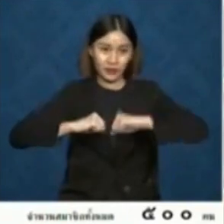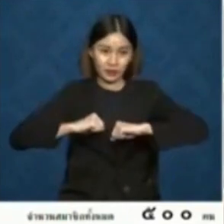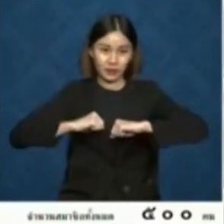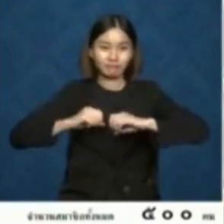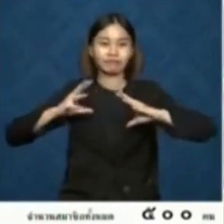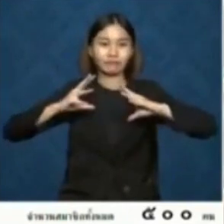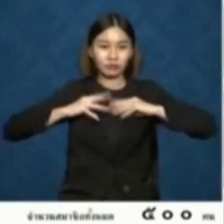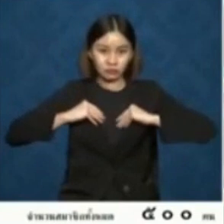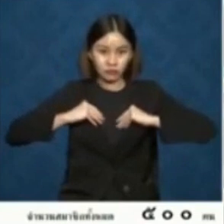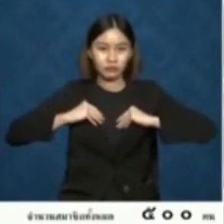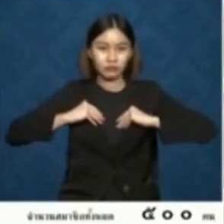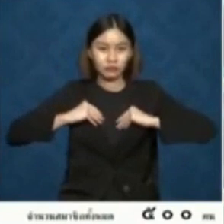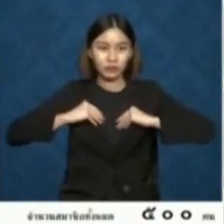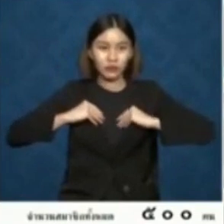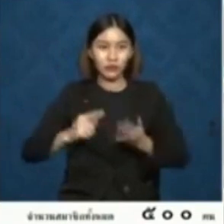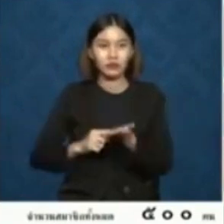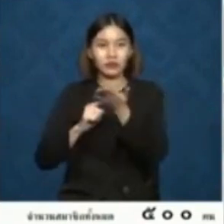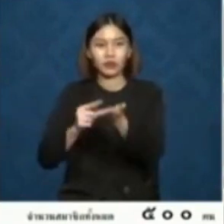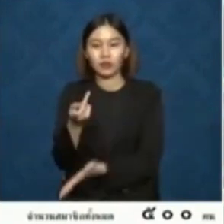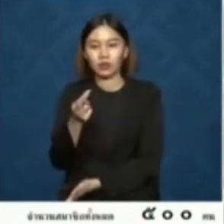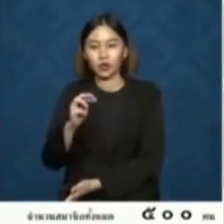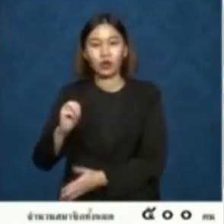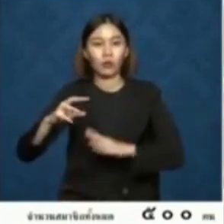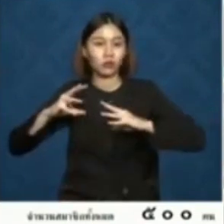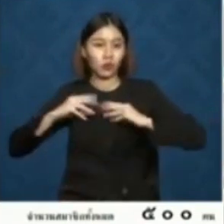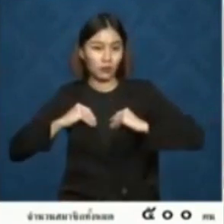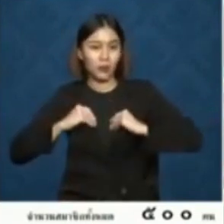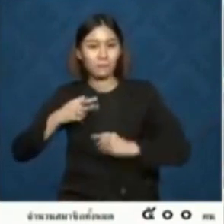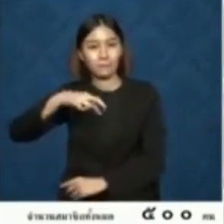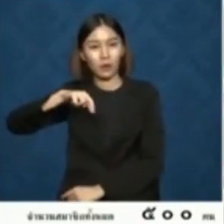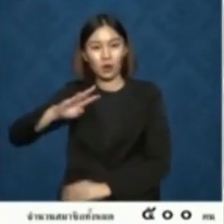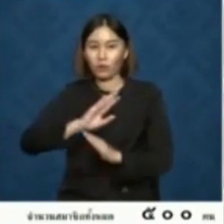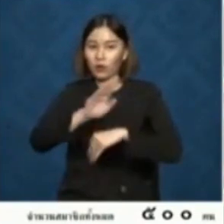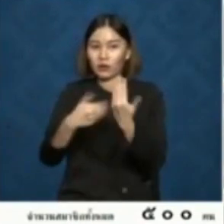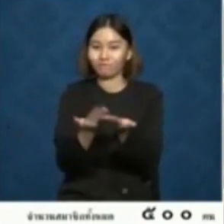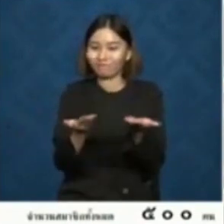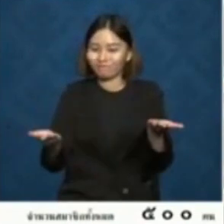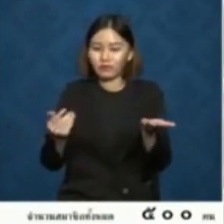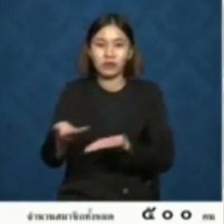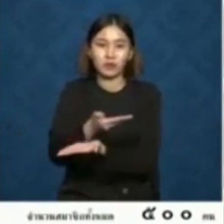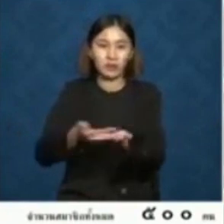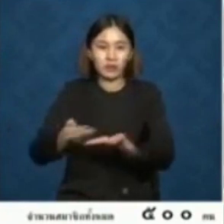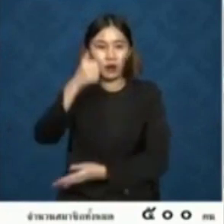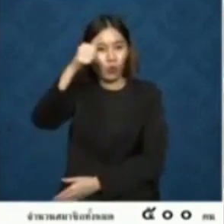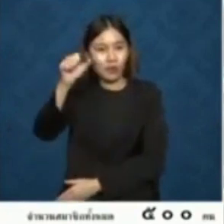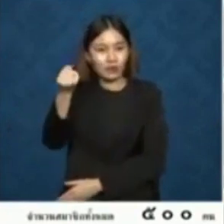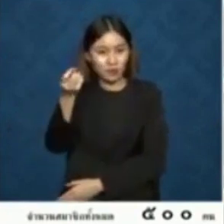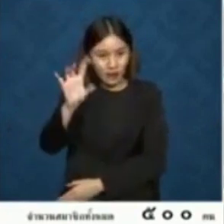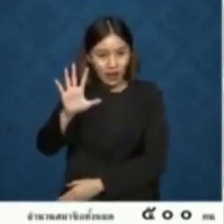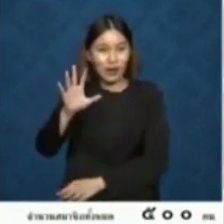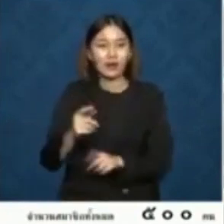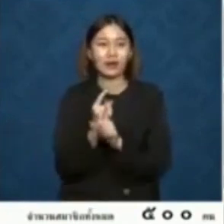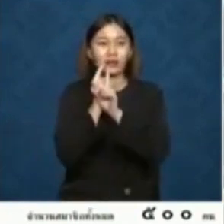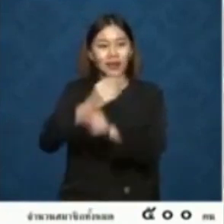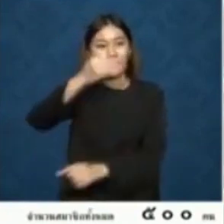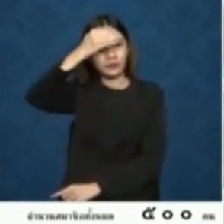มีมติเห็นด้วยที่จะเสนอให้ครม.มารับร่างพ.ร.บ.ทั้งหมดไปพิจารณา15วัน